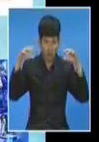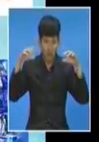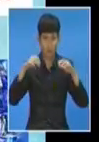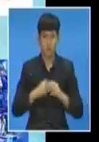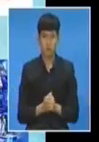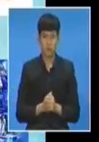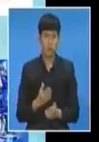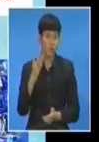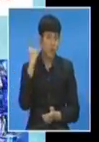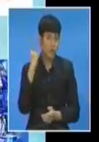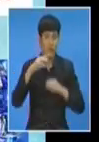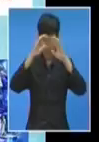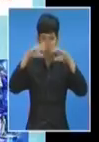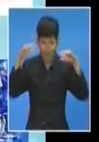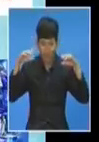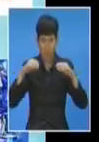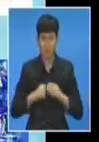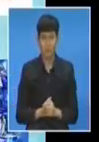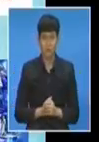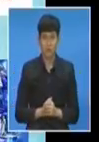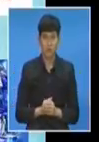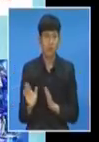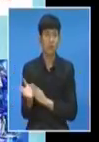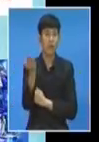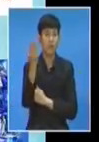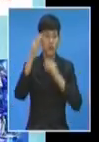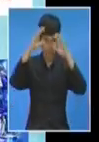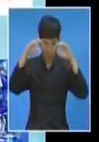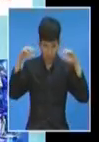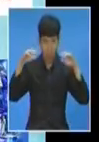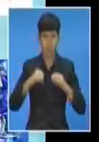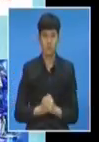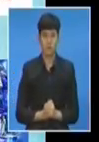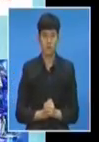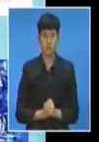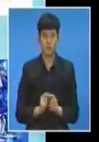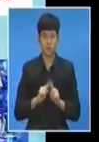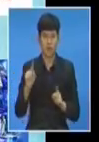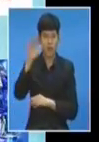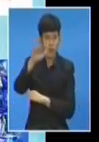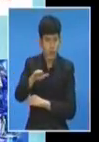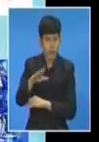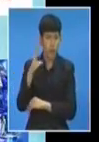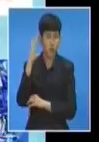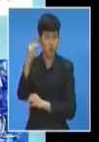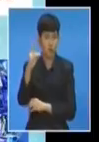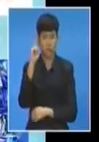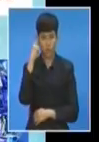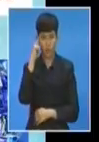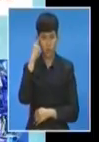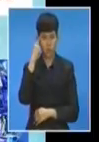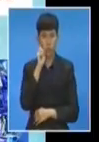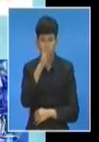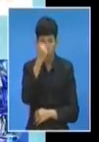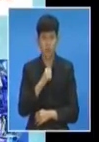เมื่อวานนี้ฝนก็ตกเมื่อเช้านี้ฝนก็ตก แต่เย็นนี้กับพรุ่งนี้จะตกหรือไม่ไม่ทราบบอกท